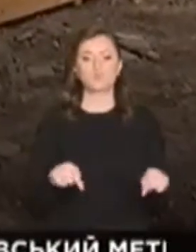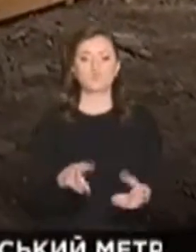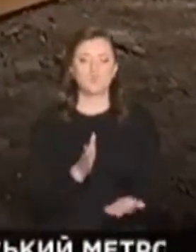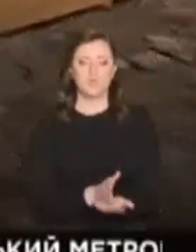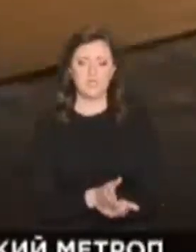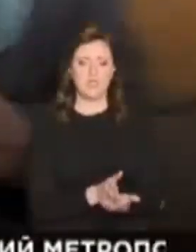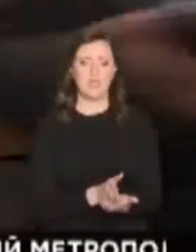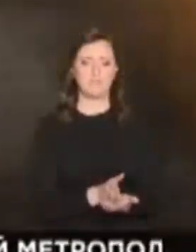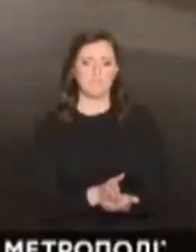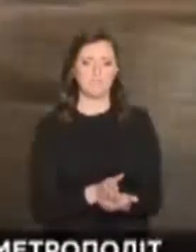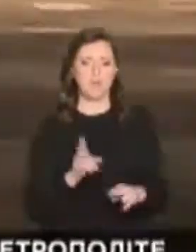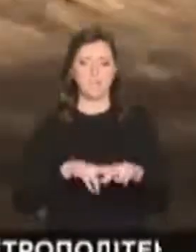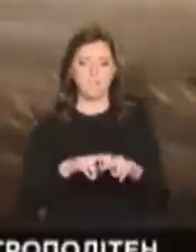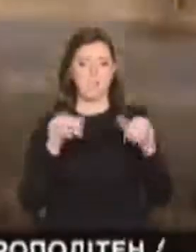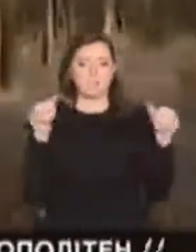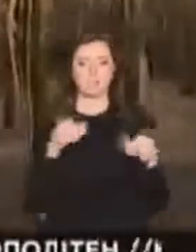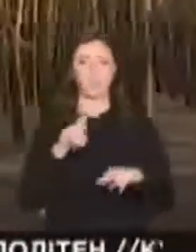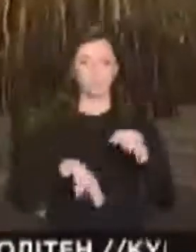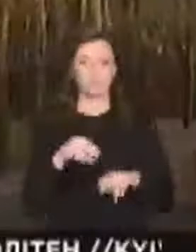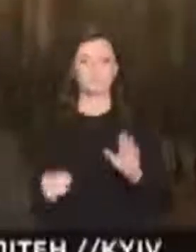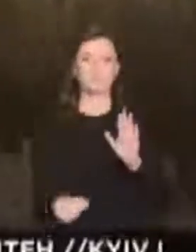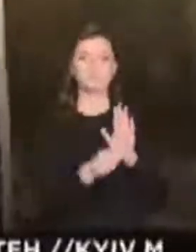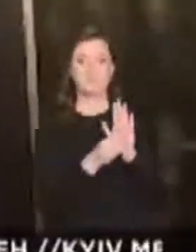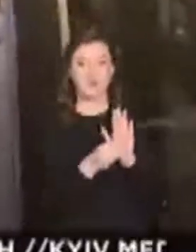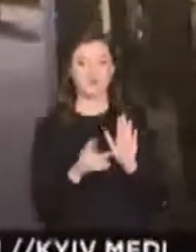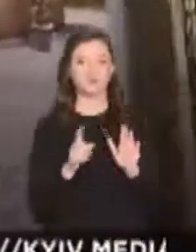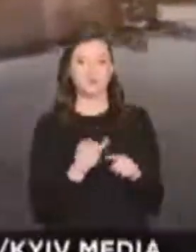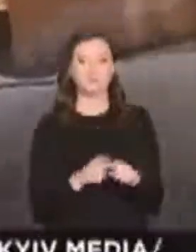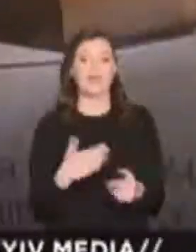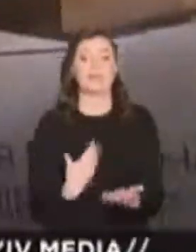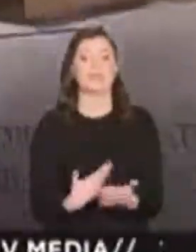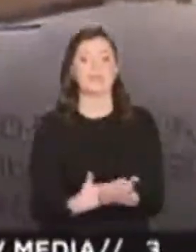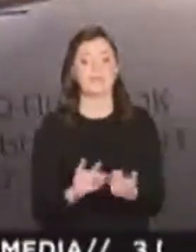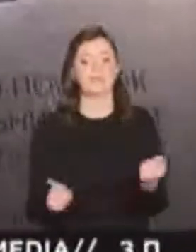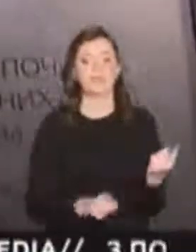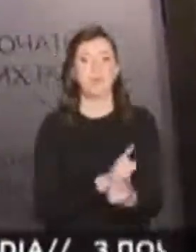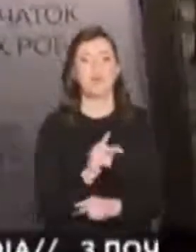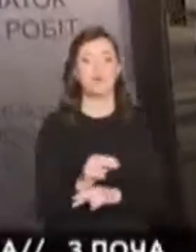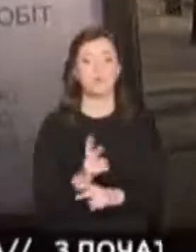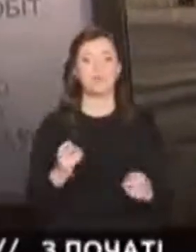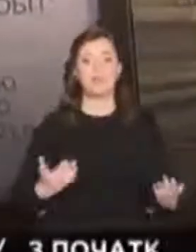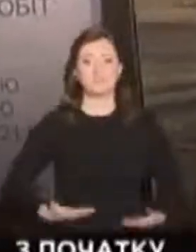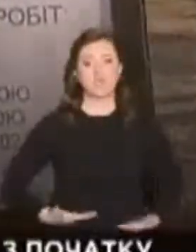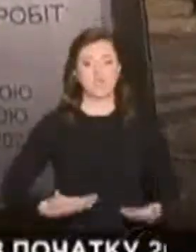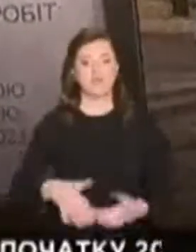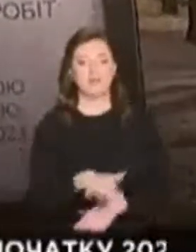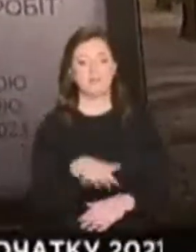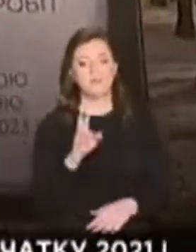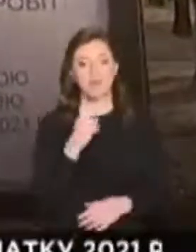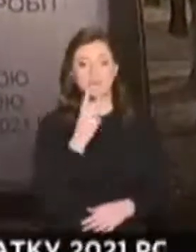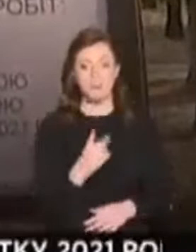на паспорті будівництва вказано, що це нібито реконструкція нежитлових приміщень, як